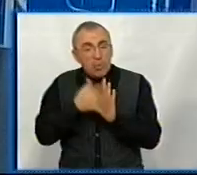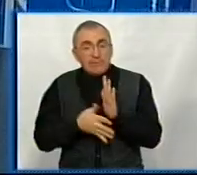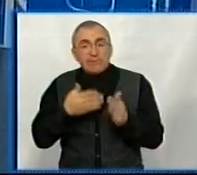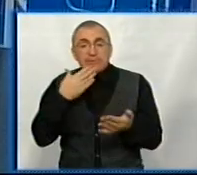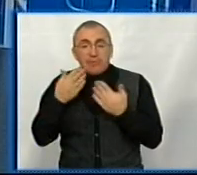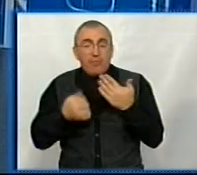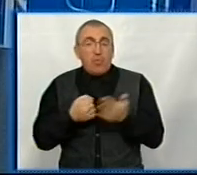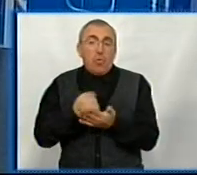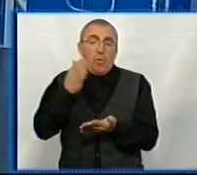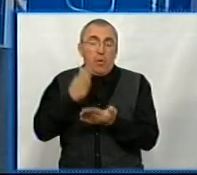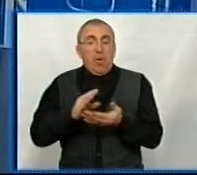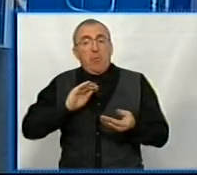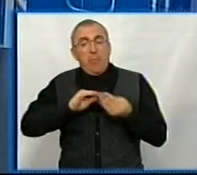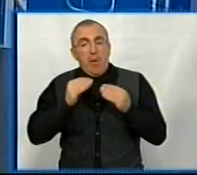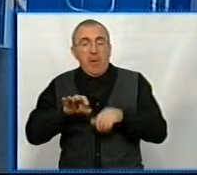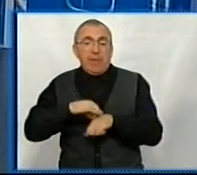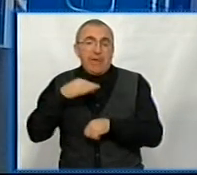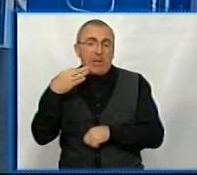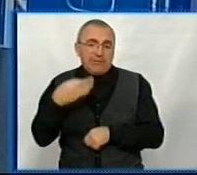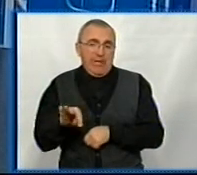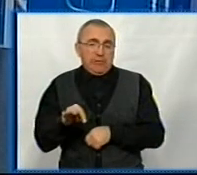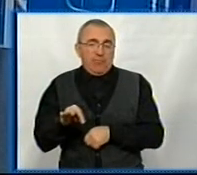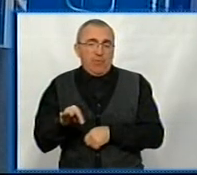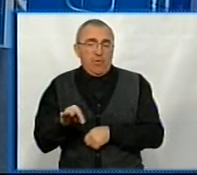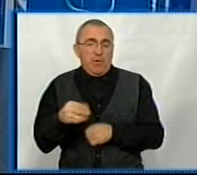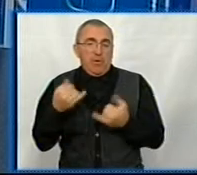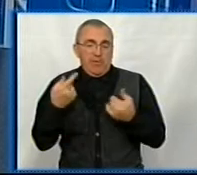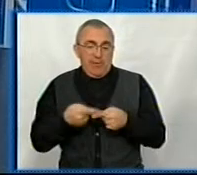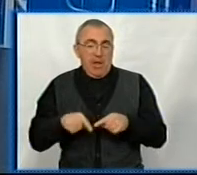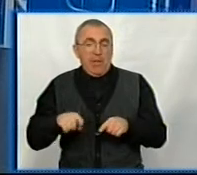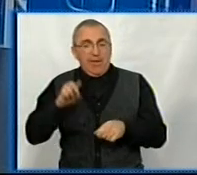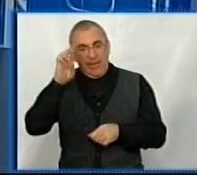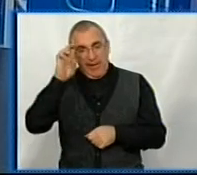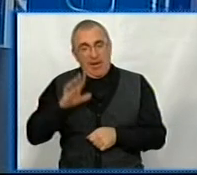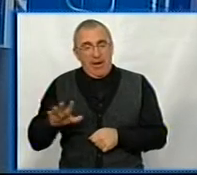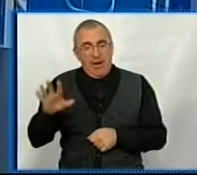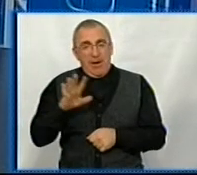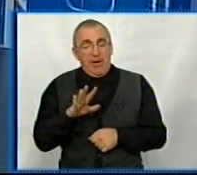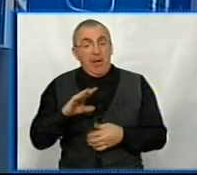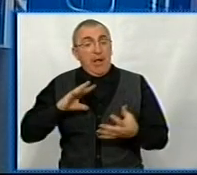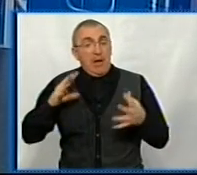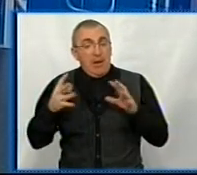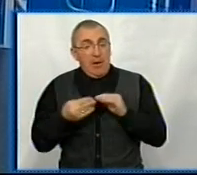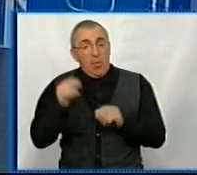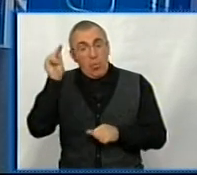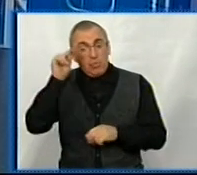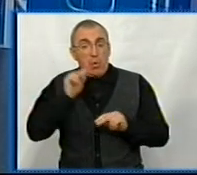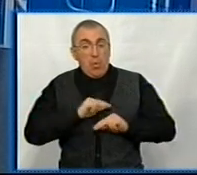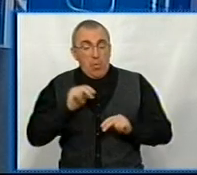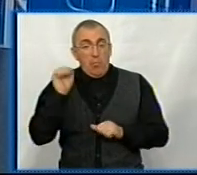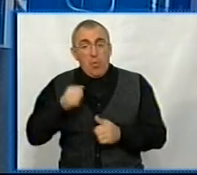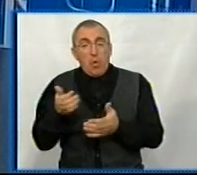ставлення до існування проблеми насильства в даній країні. І з результатами учнівських робіт